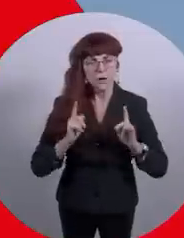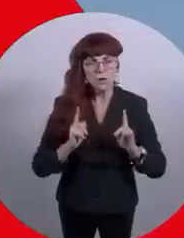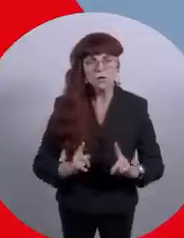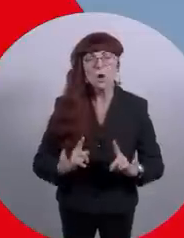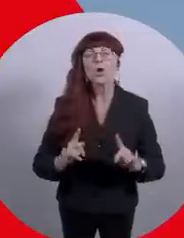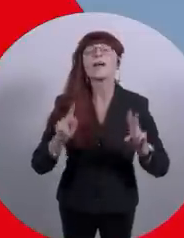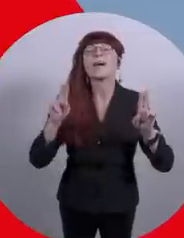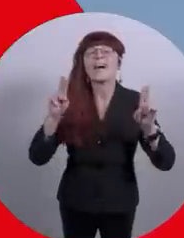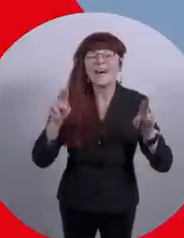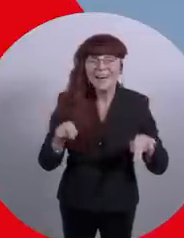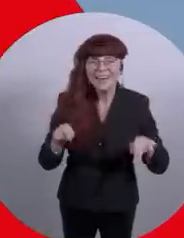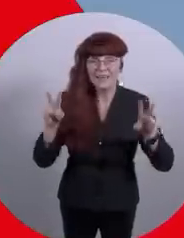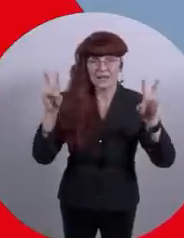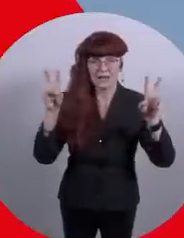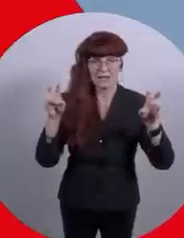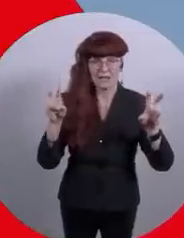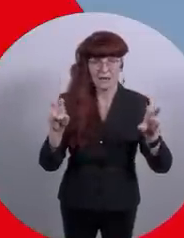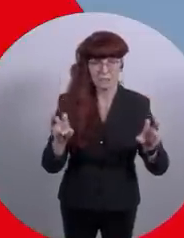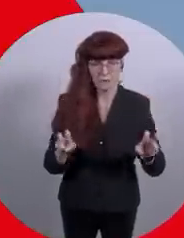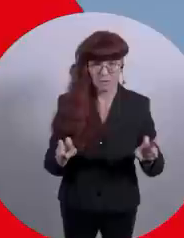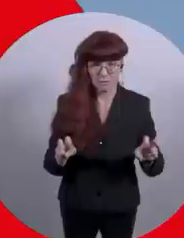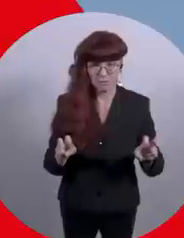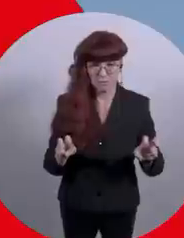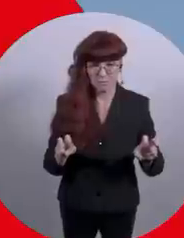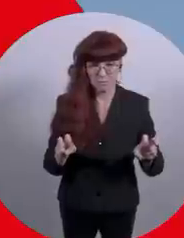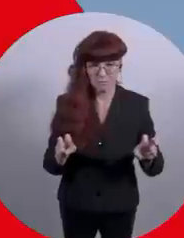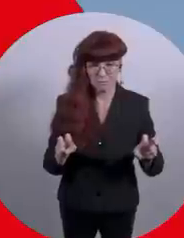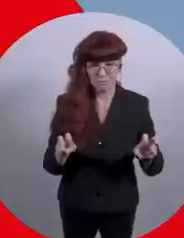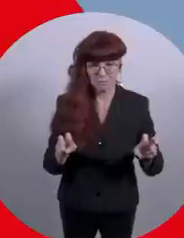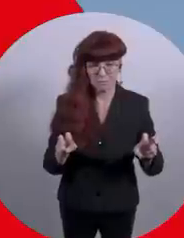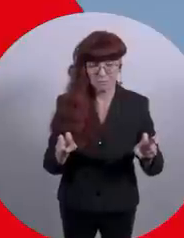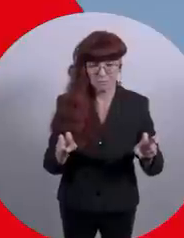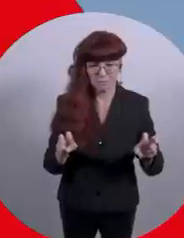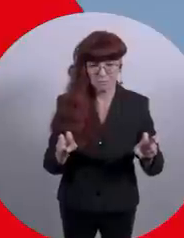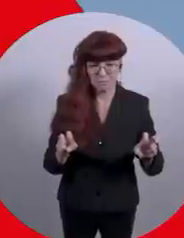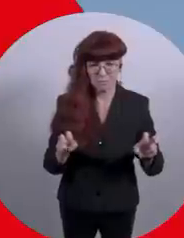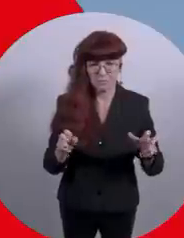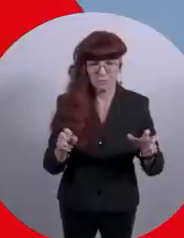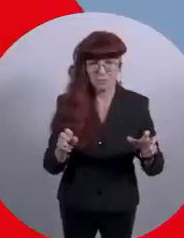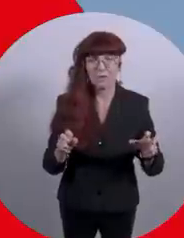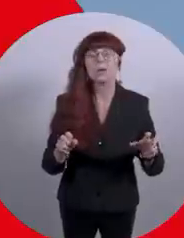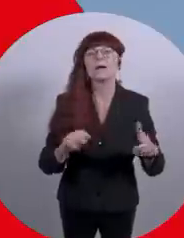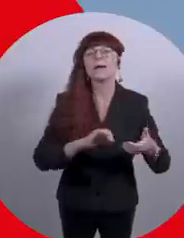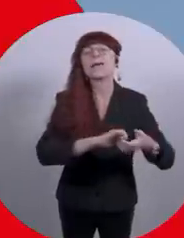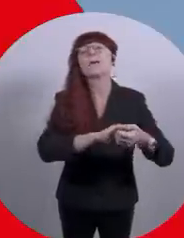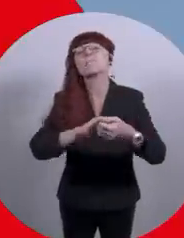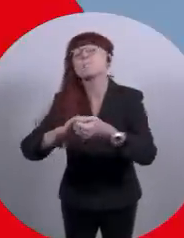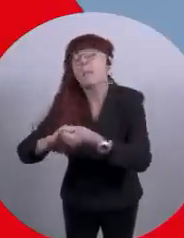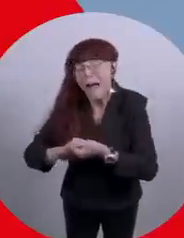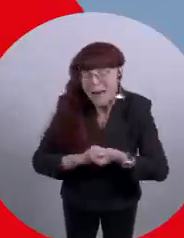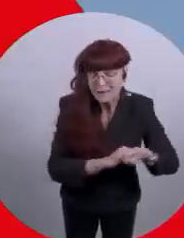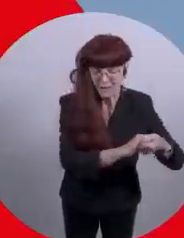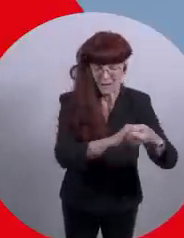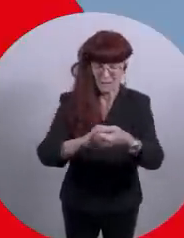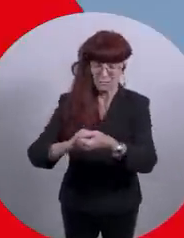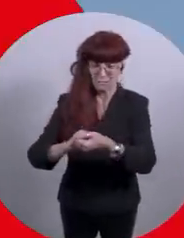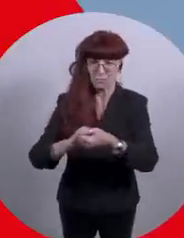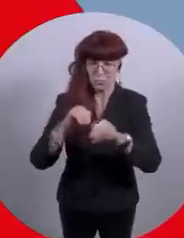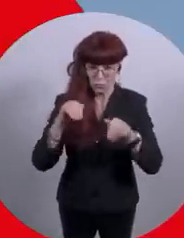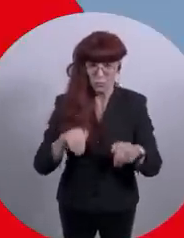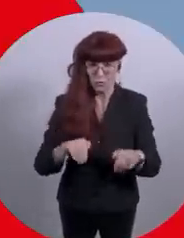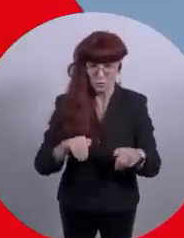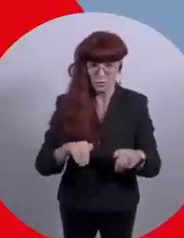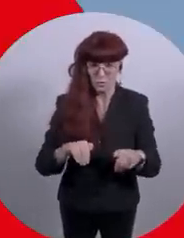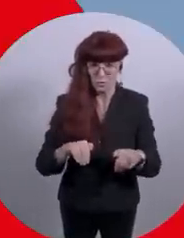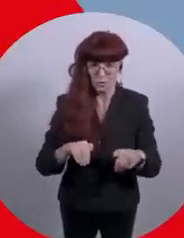Themen auch und unbestritten geeint ja wir